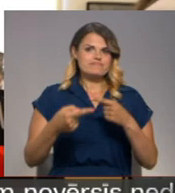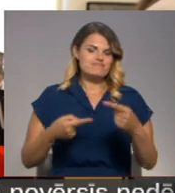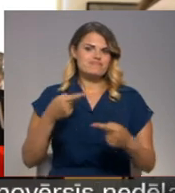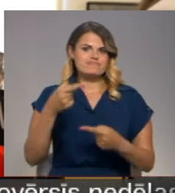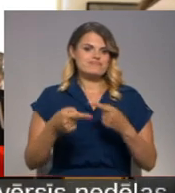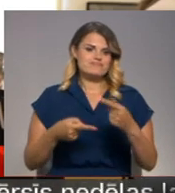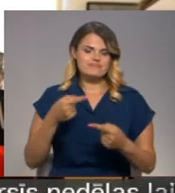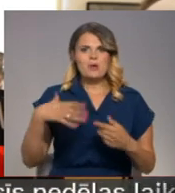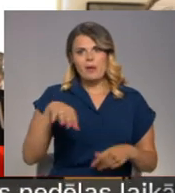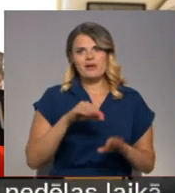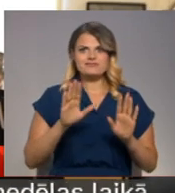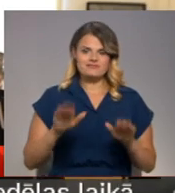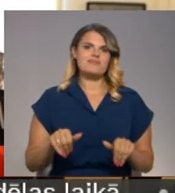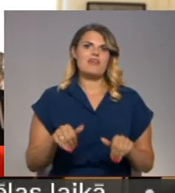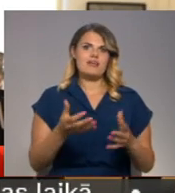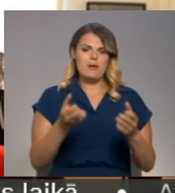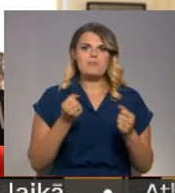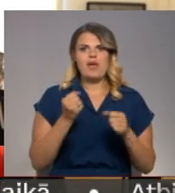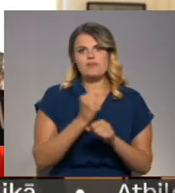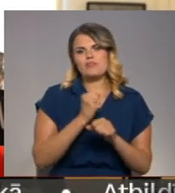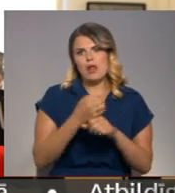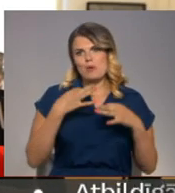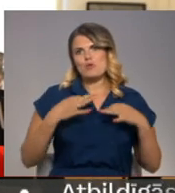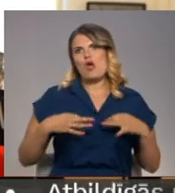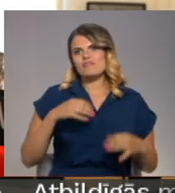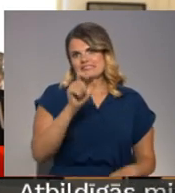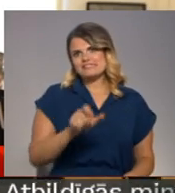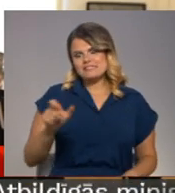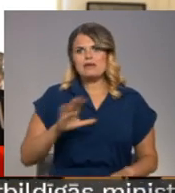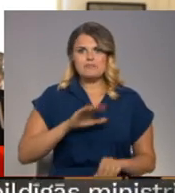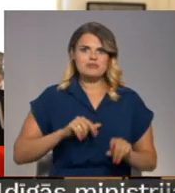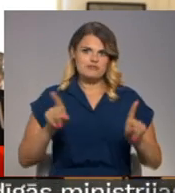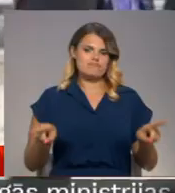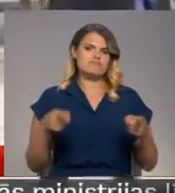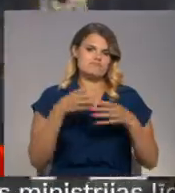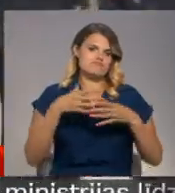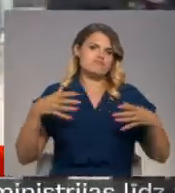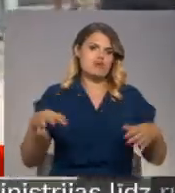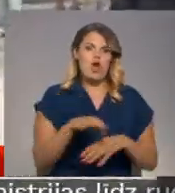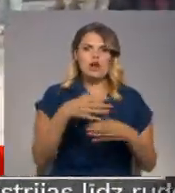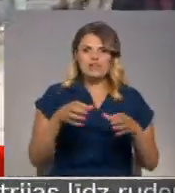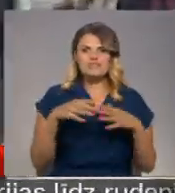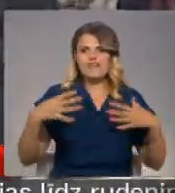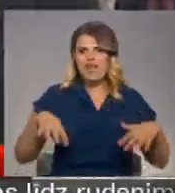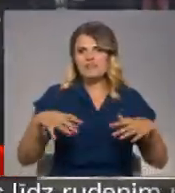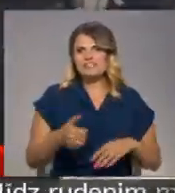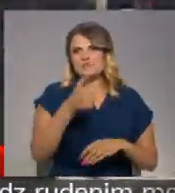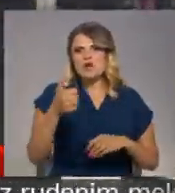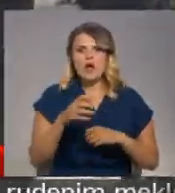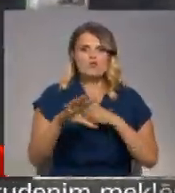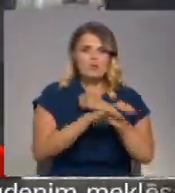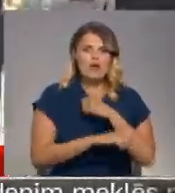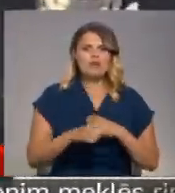jau, mēs varējām pieņemt darbā profesionālus cilvēkus un tad jau attīstījās orķestrs tālāk. 90. Gadu beigās jūras